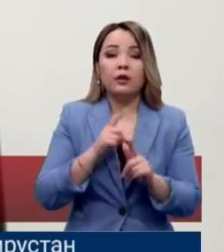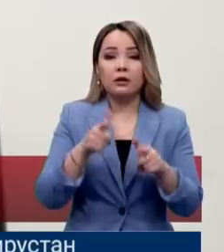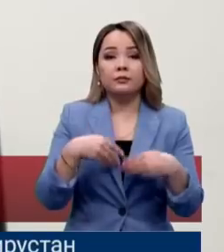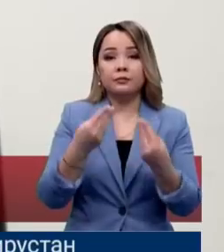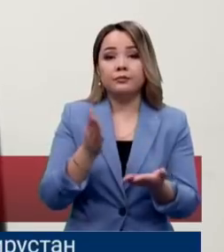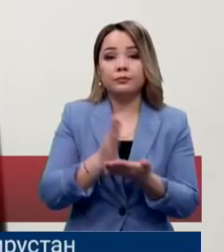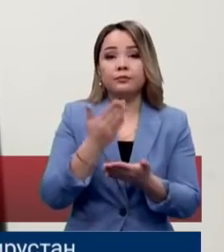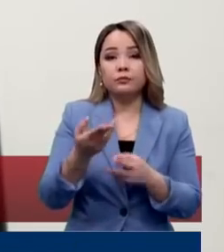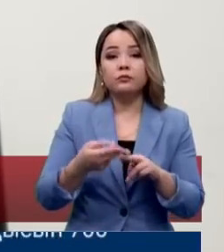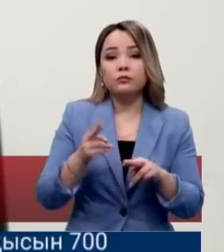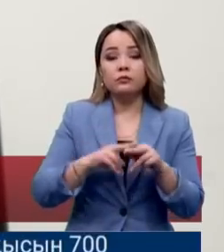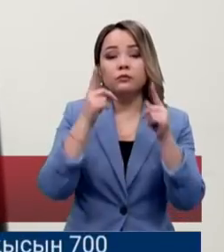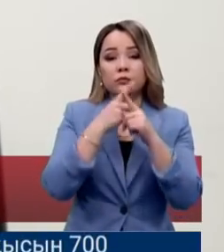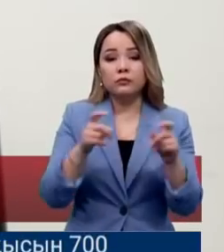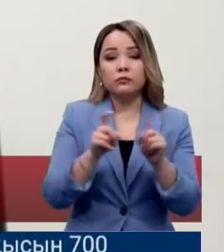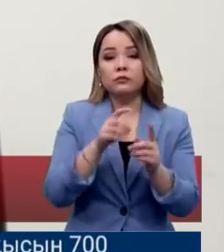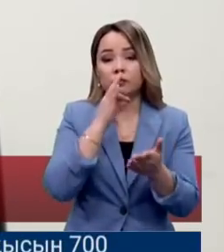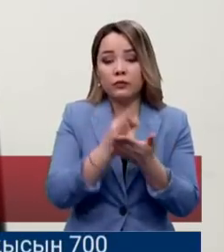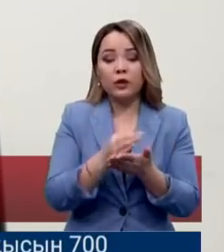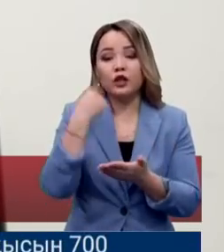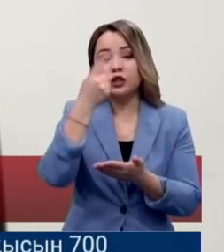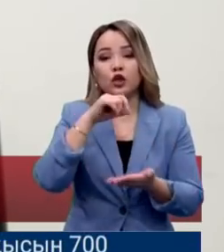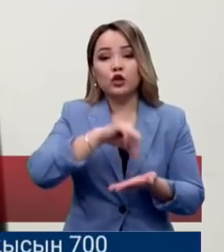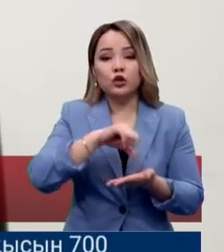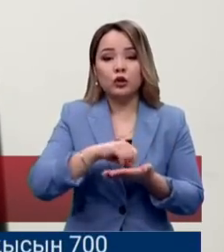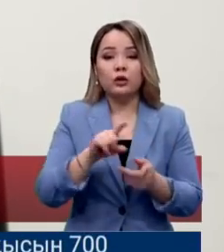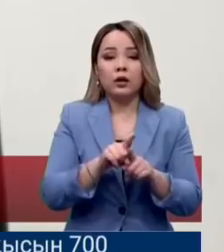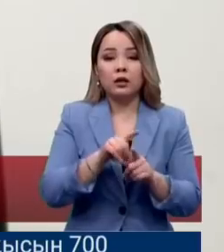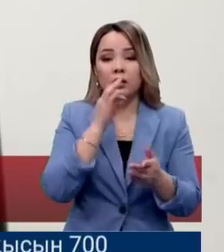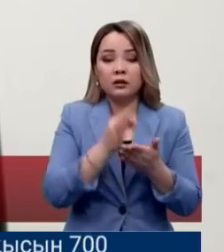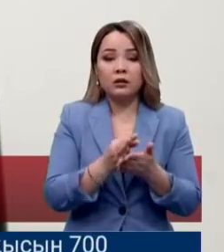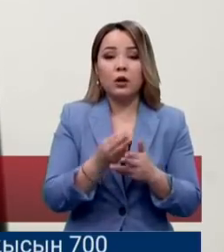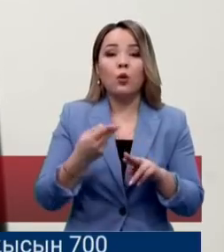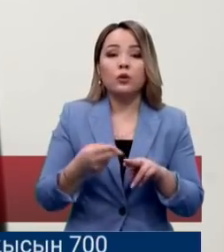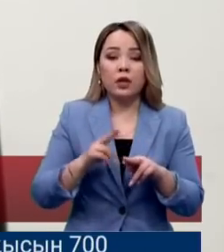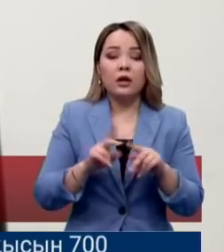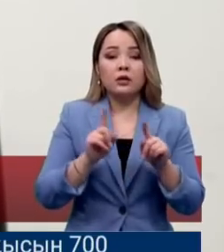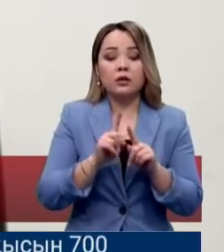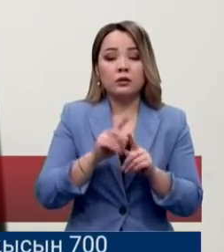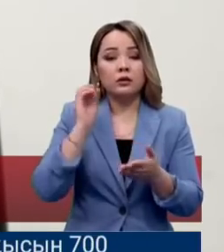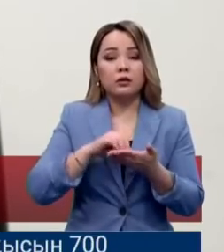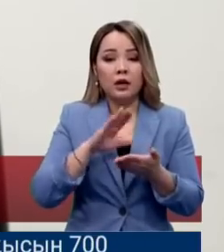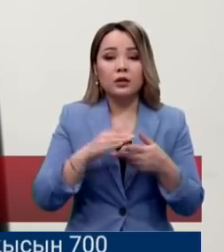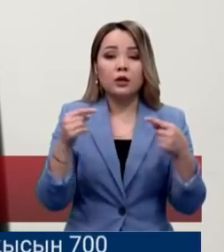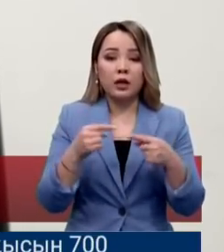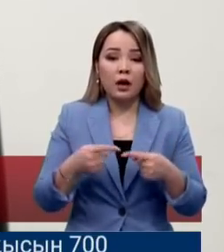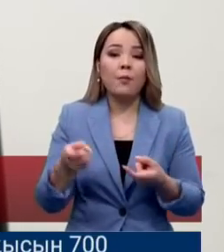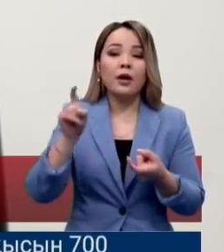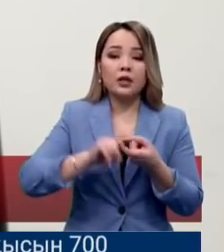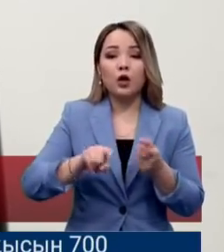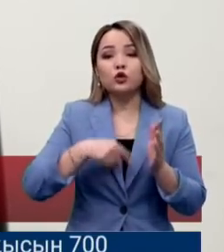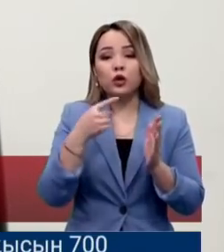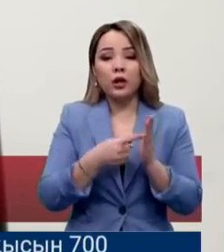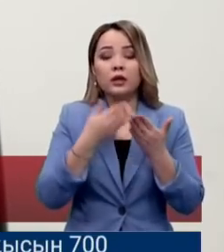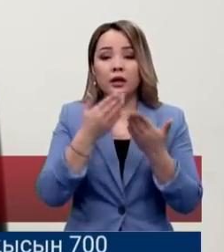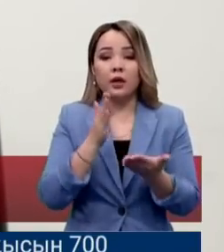жерде ақпарат береді, яғни мынау жеке тұлға бойынша осындай критерийге байланысты осындай сұрақтар туындап тұр